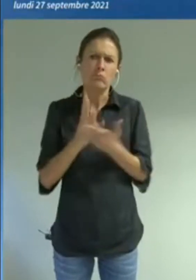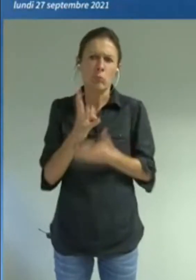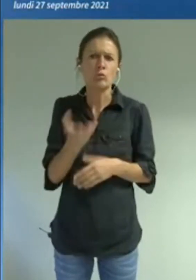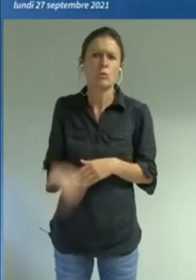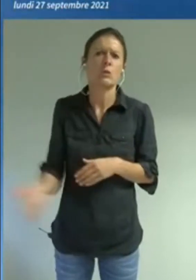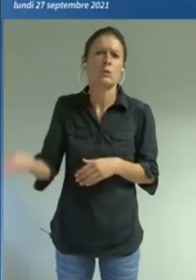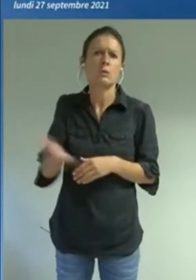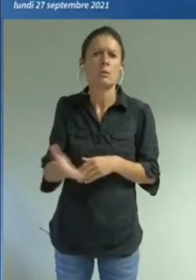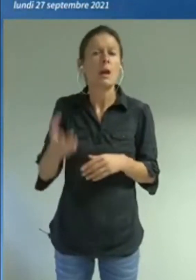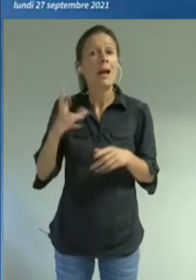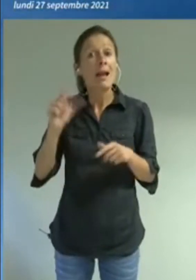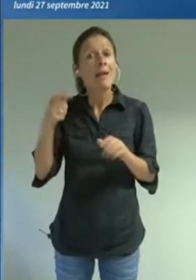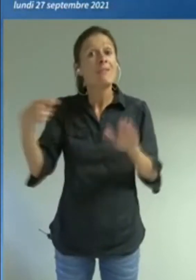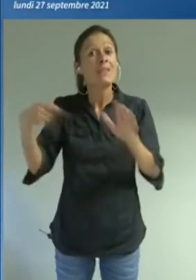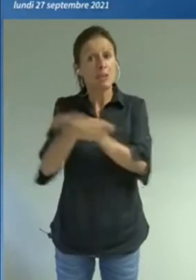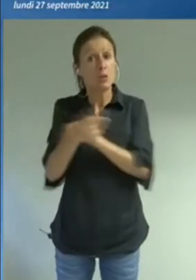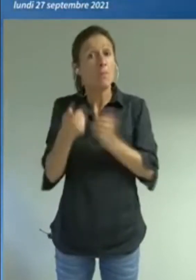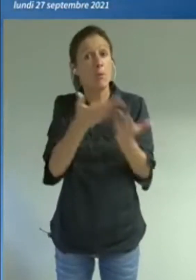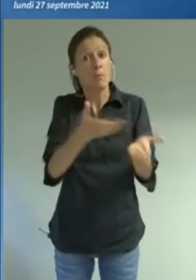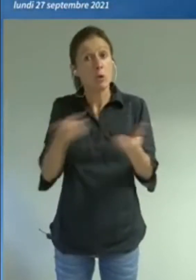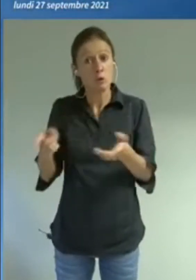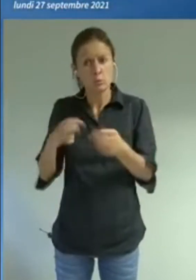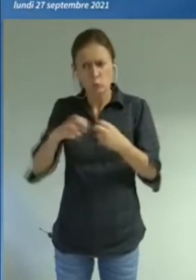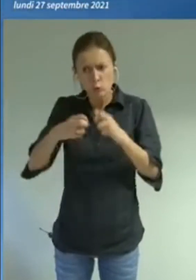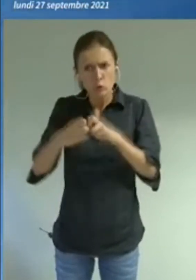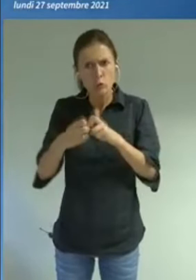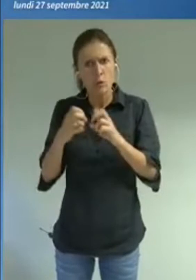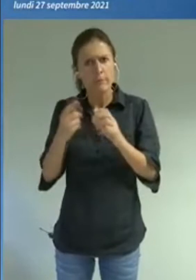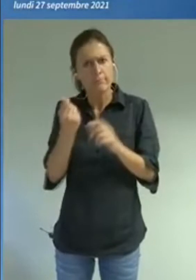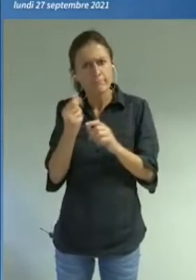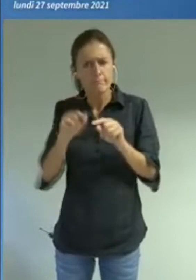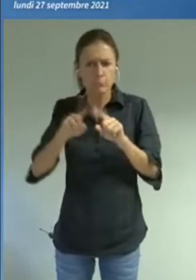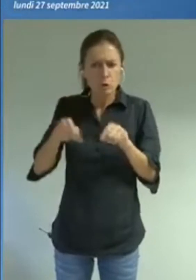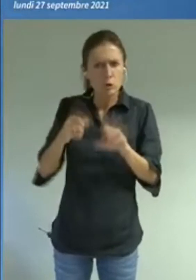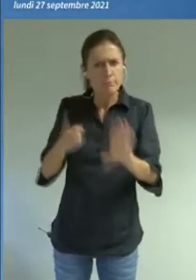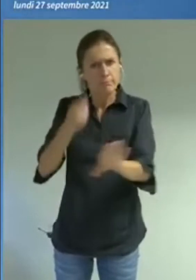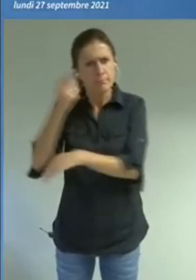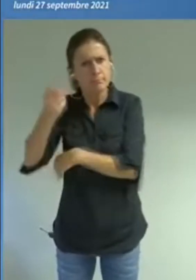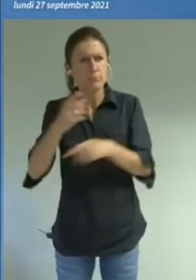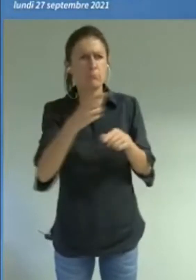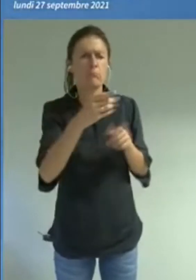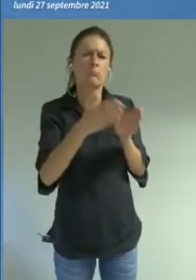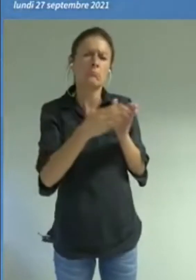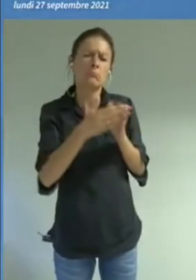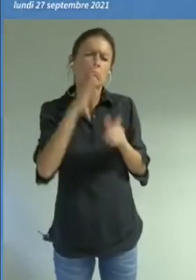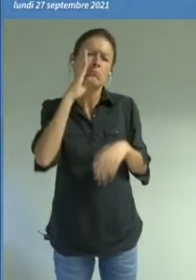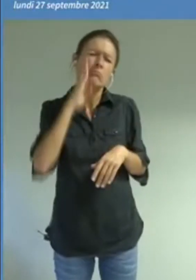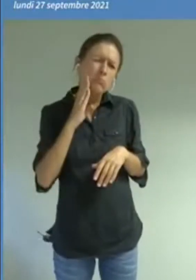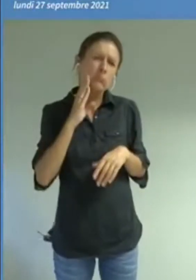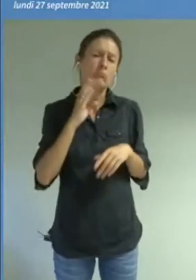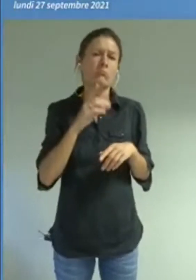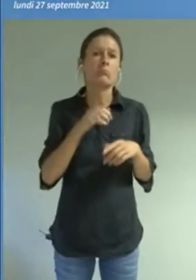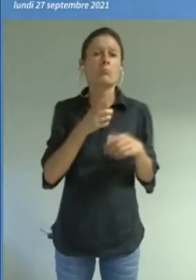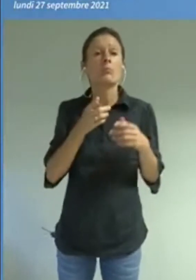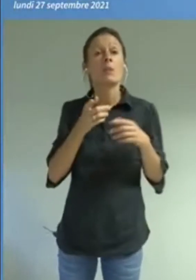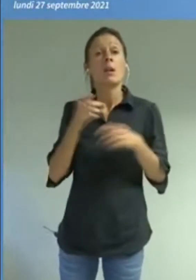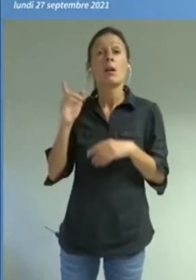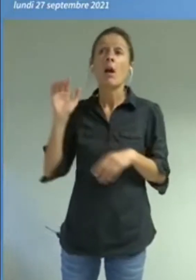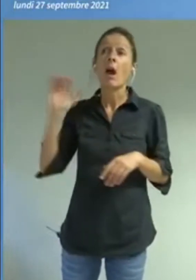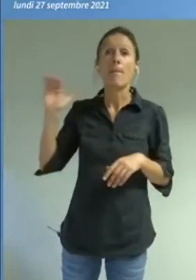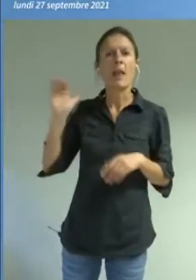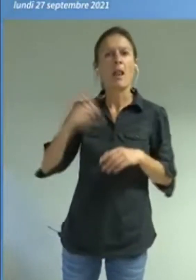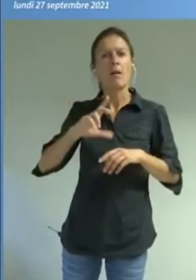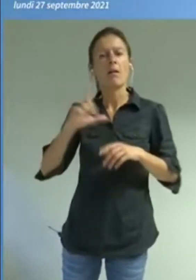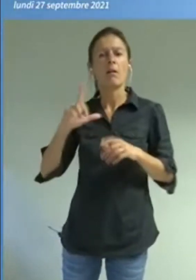une solution pérenne à la structure, et de s'engager à renoncer à demander au préfet de l'Isère le recours à la force publique